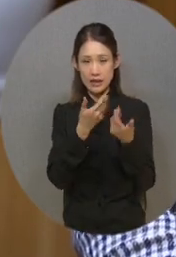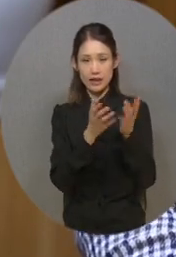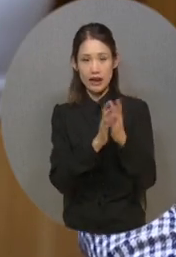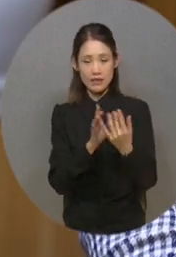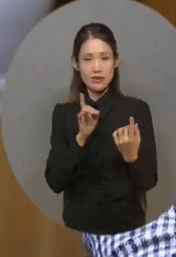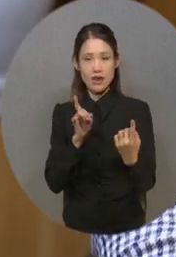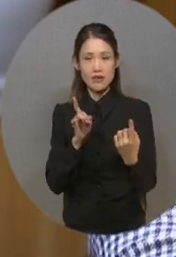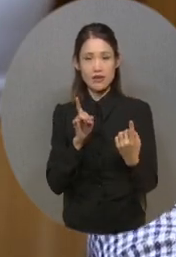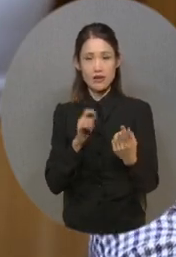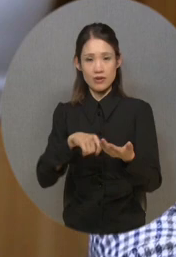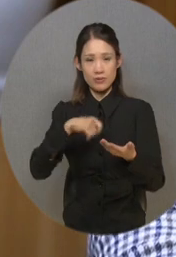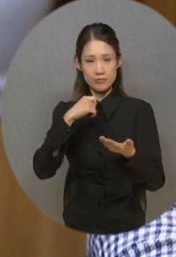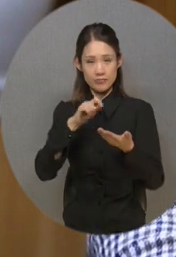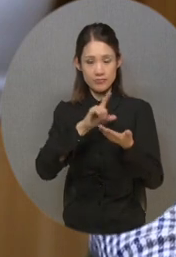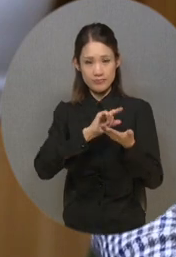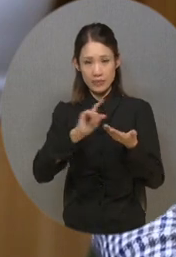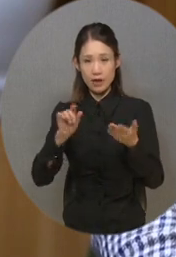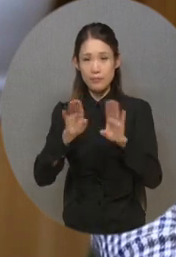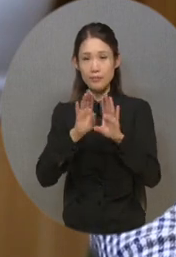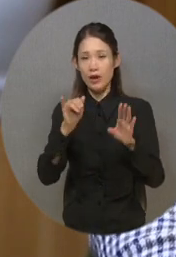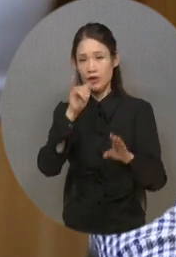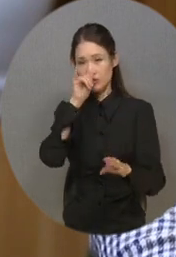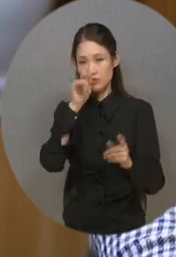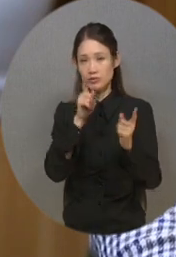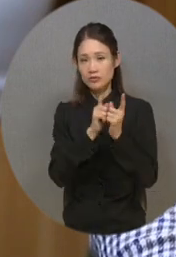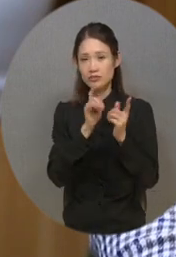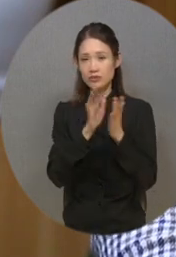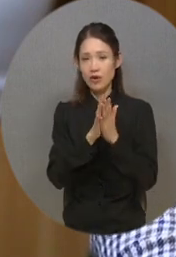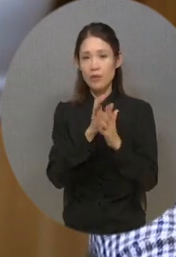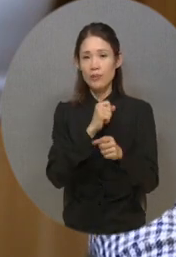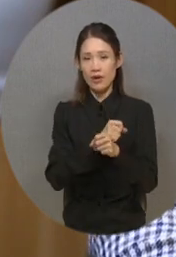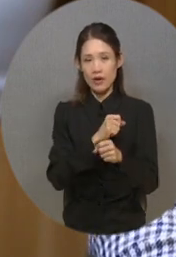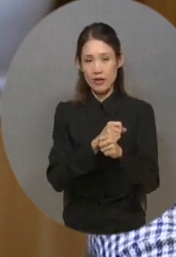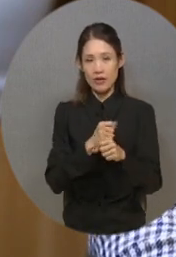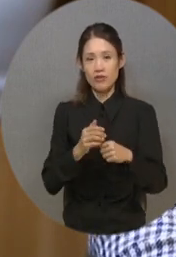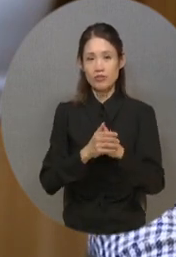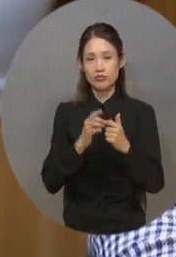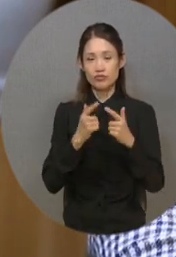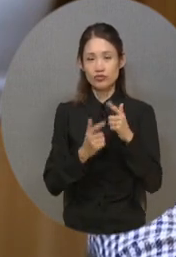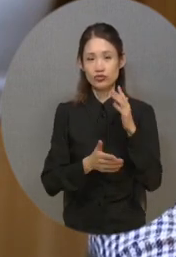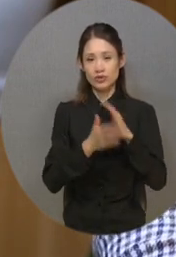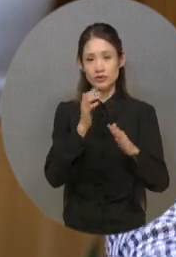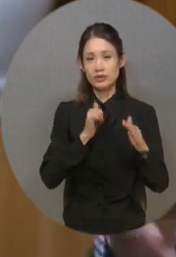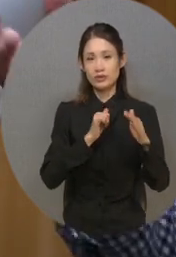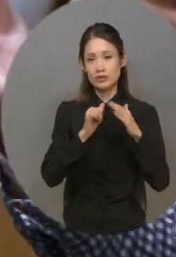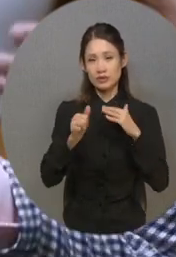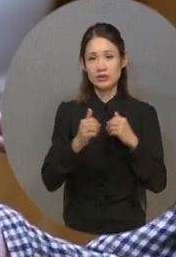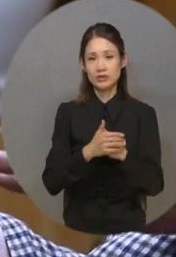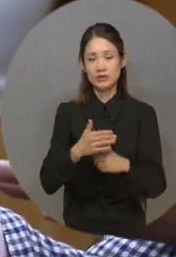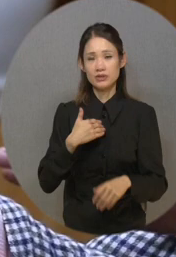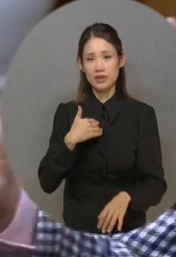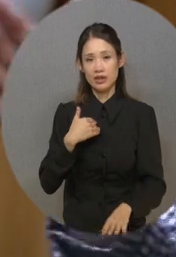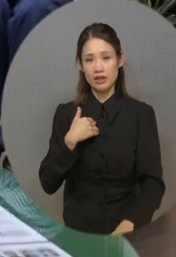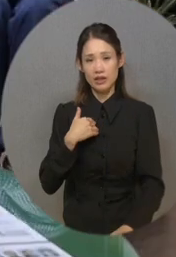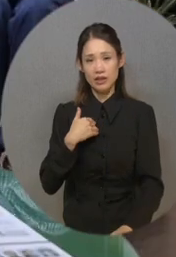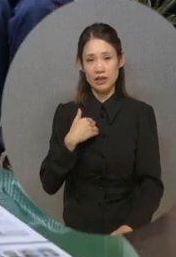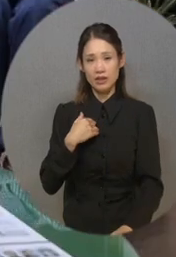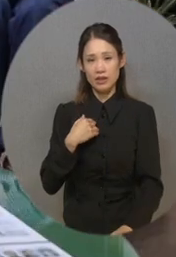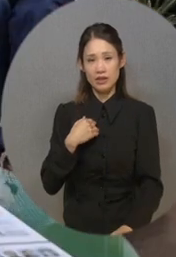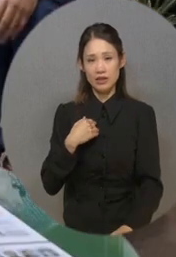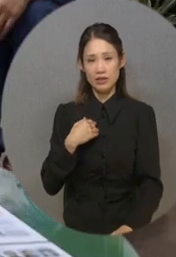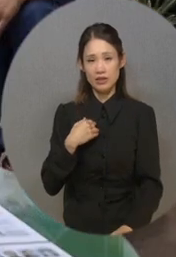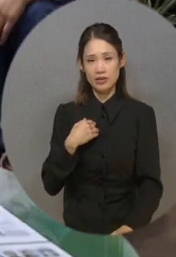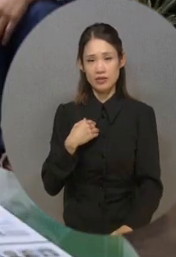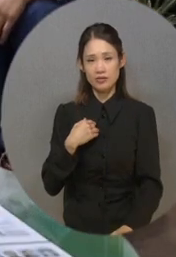열었습니다. 부모님께서도 직접 했는데 그게 최태원 회장도 있었고 부산시를 대표해서 제가 또 참석을 해서